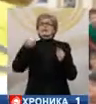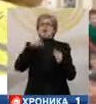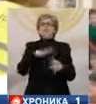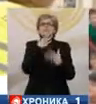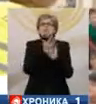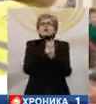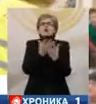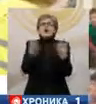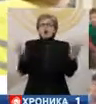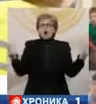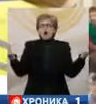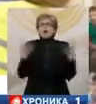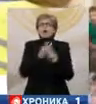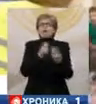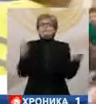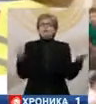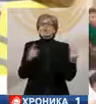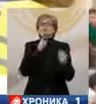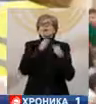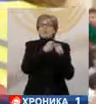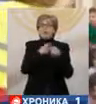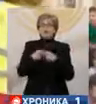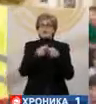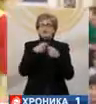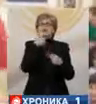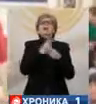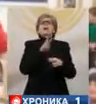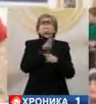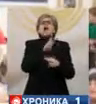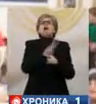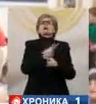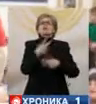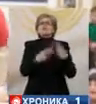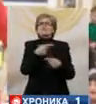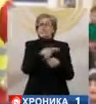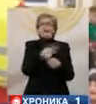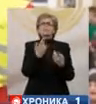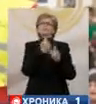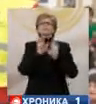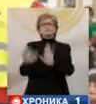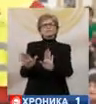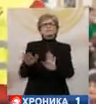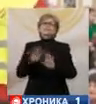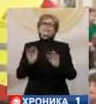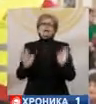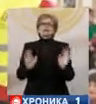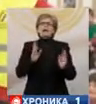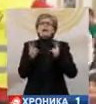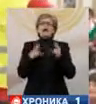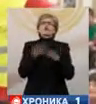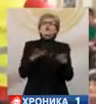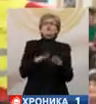najmasovnija smotra koju smo organizovali. Pažljivko i kampanja Pažljivko su namenjeni deci. Kako deci